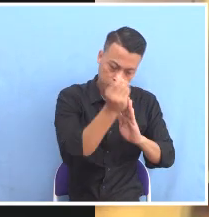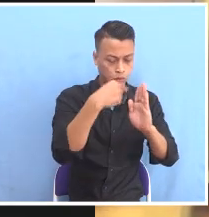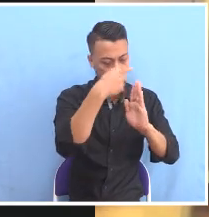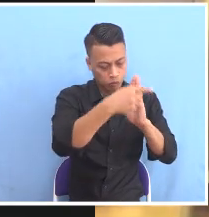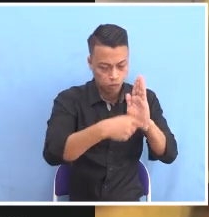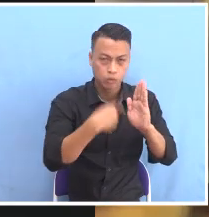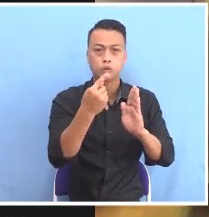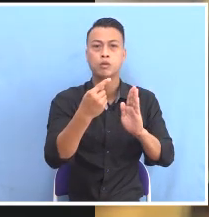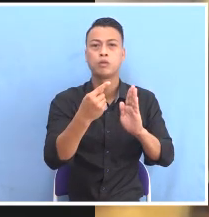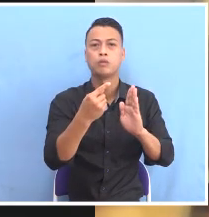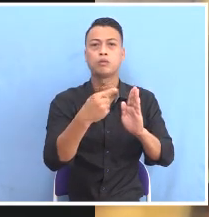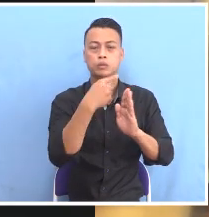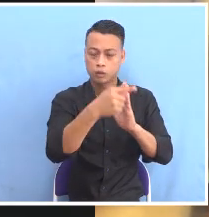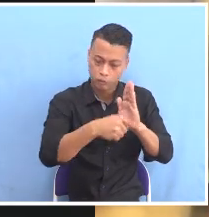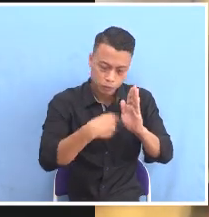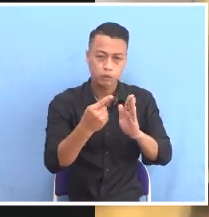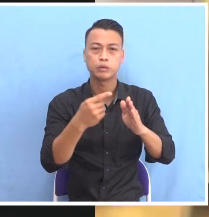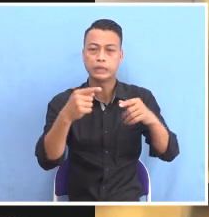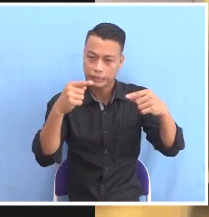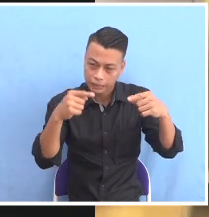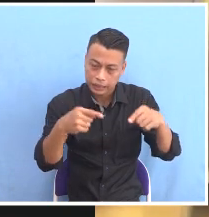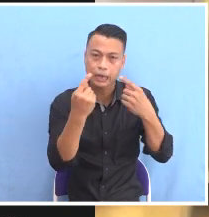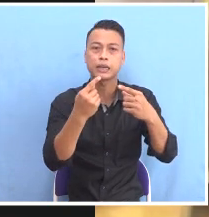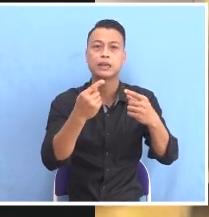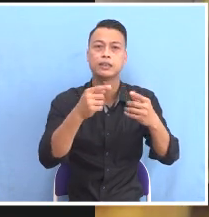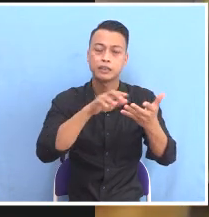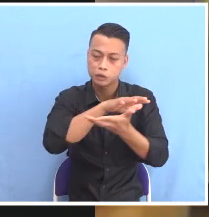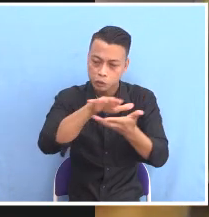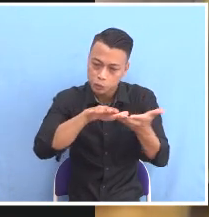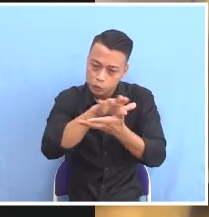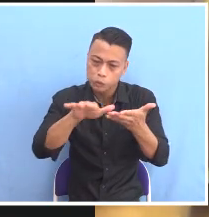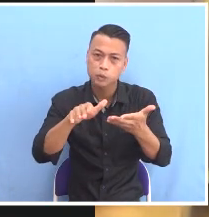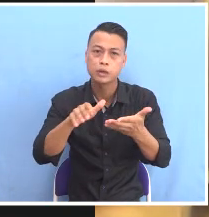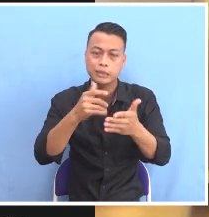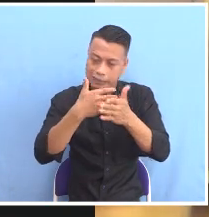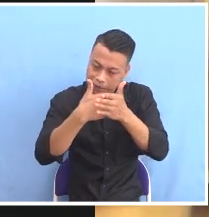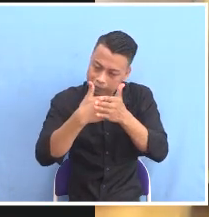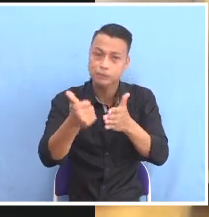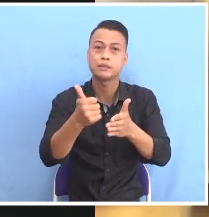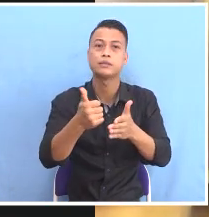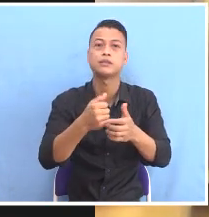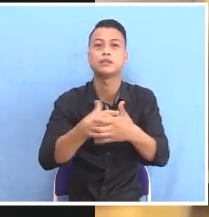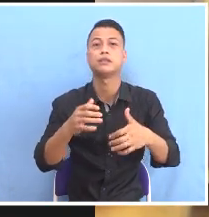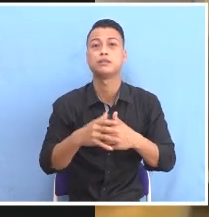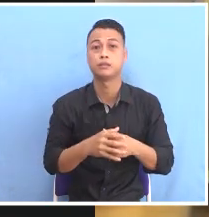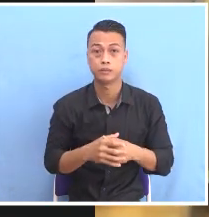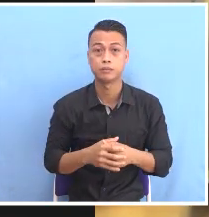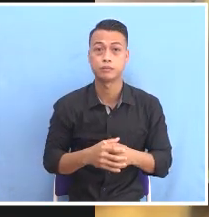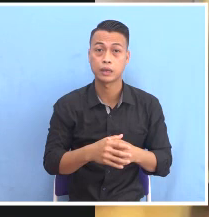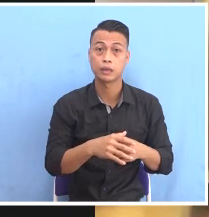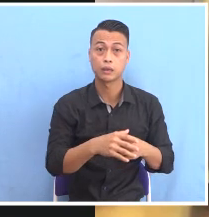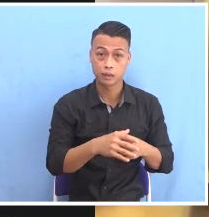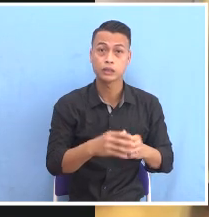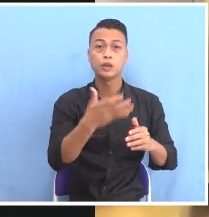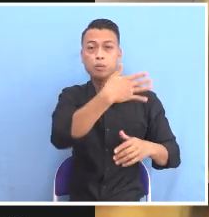တစ်ခုလုံးနဲ့ပတ်သက်တဲ့ပုံစံကိုကျွန်တော်တို့ကဆွေးနွေးဖြေရှင်းနိုင်တယ်ဆိုမှသာလျှင်ခုနလက်နက်ကင်တက်ဖွဲ့ပြဿနာကိုအဲ့အောက်မှာခါလေ